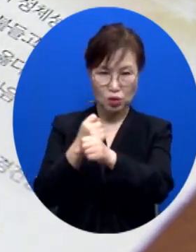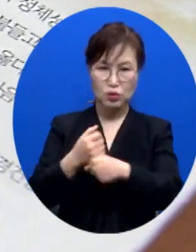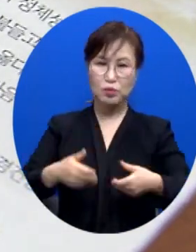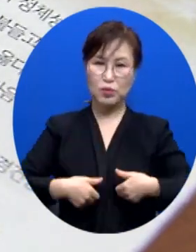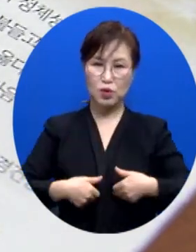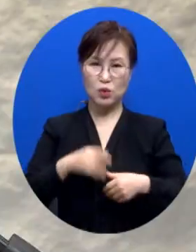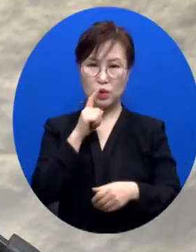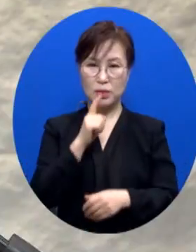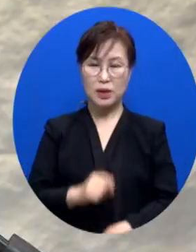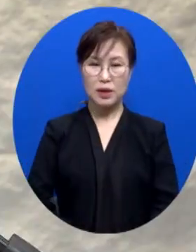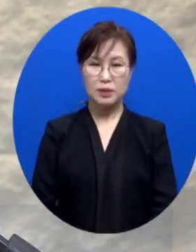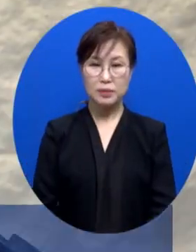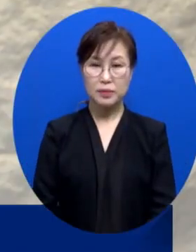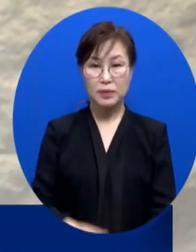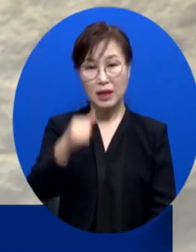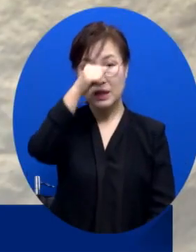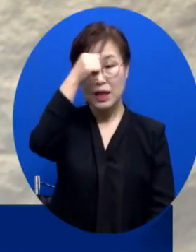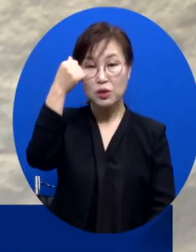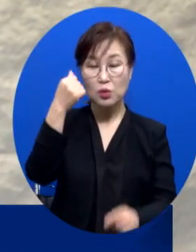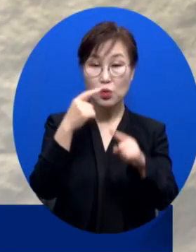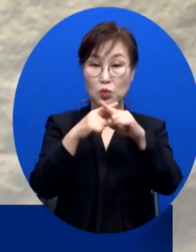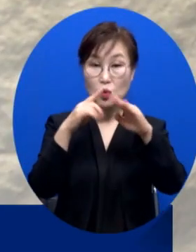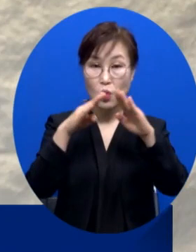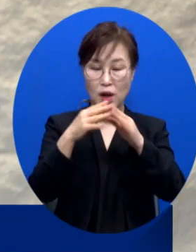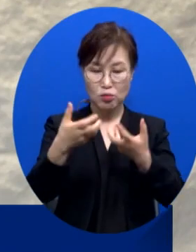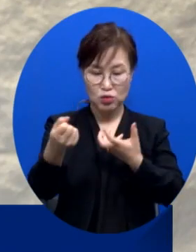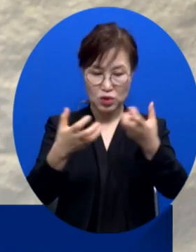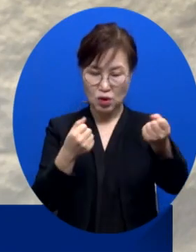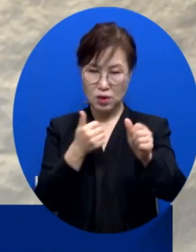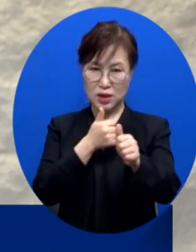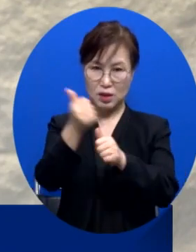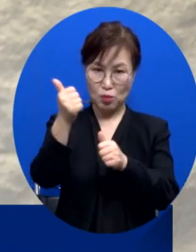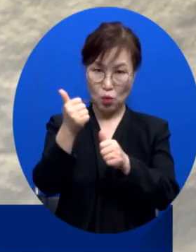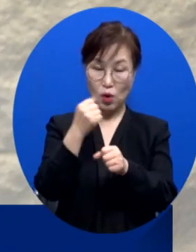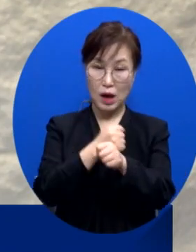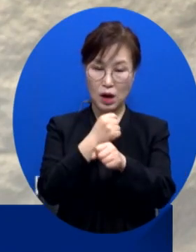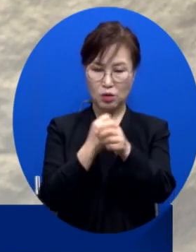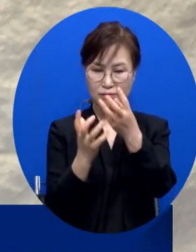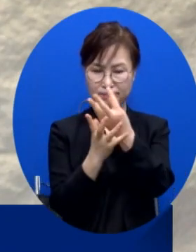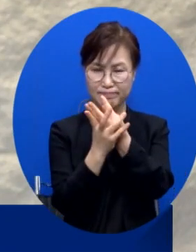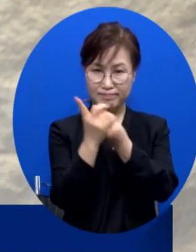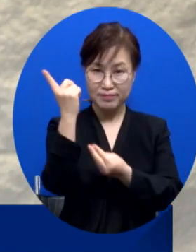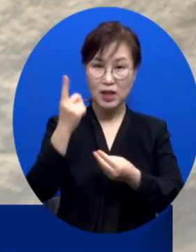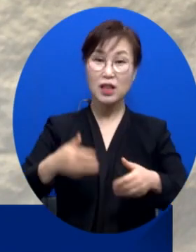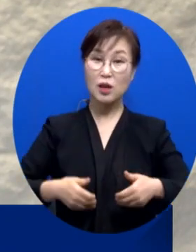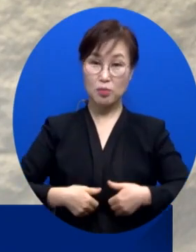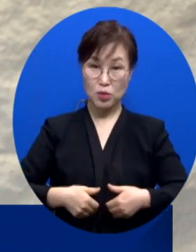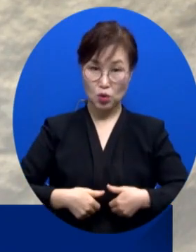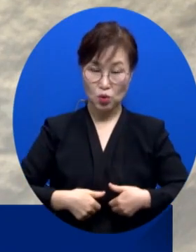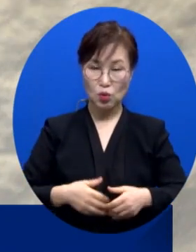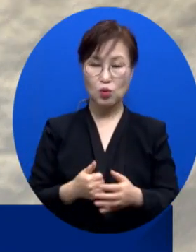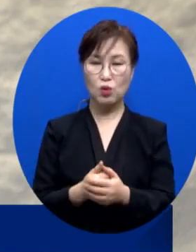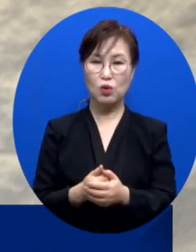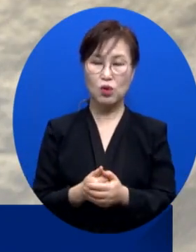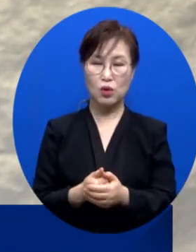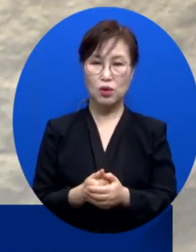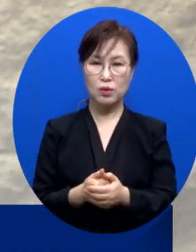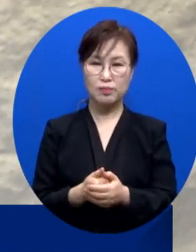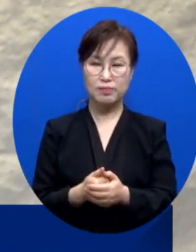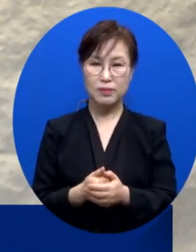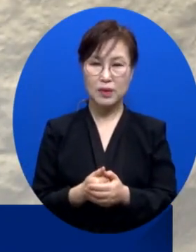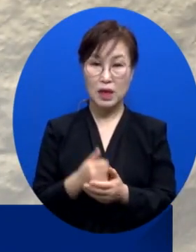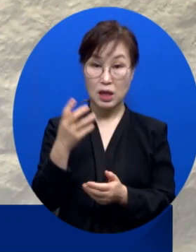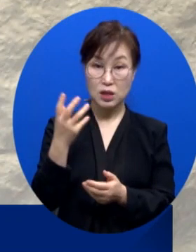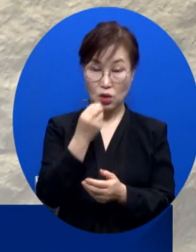말했습니다. 장로교회는 분열을 극복하고 하나 되어야 되겠는데 교리적 일치도 있고